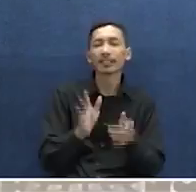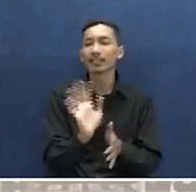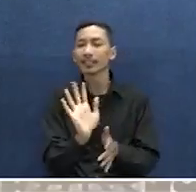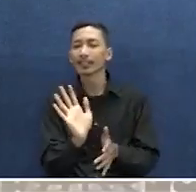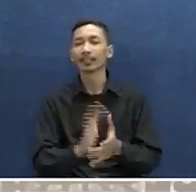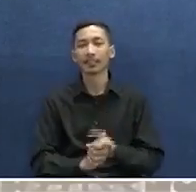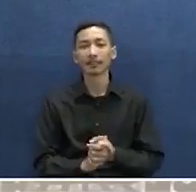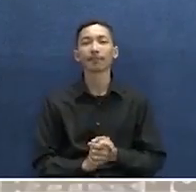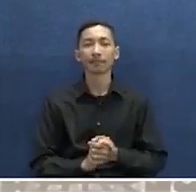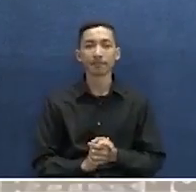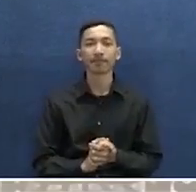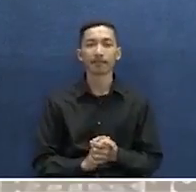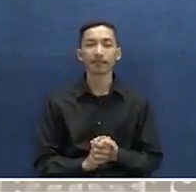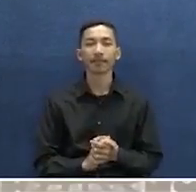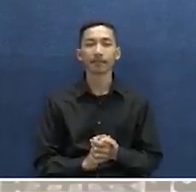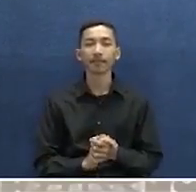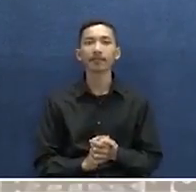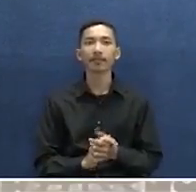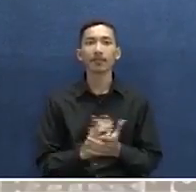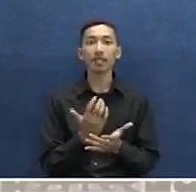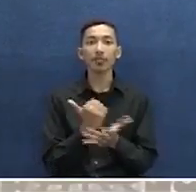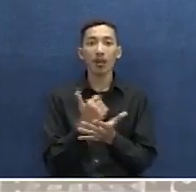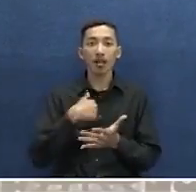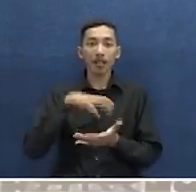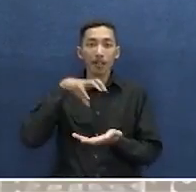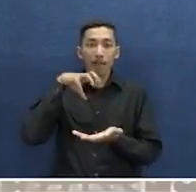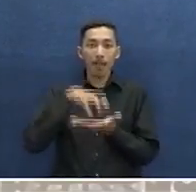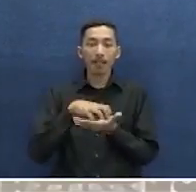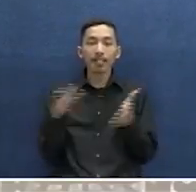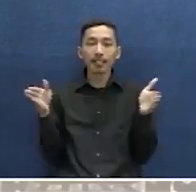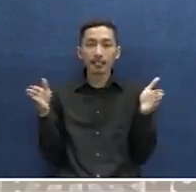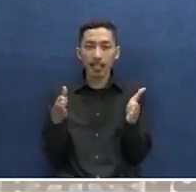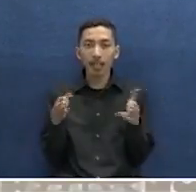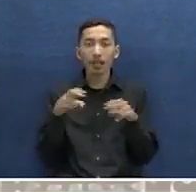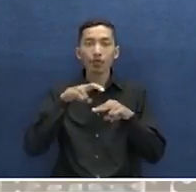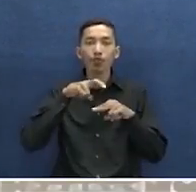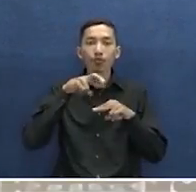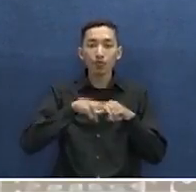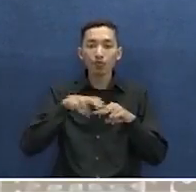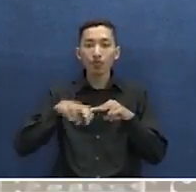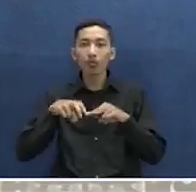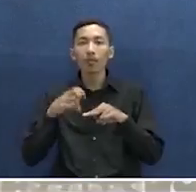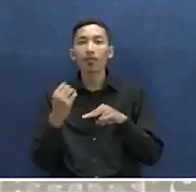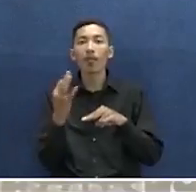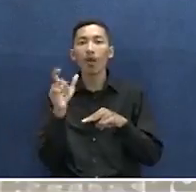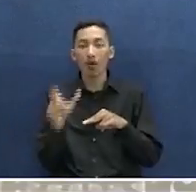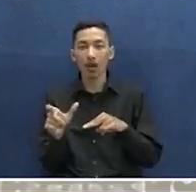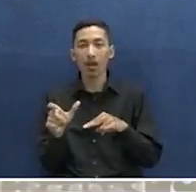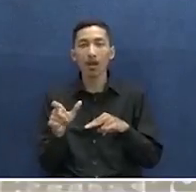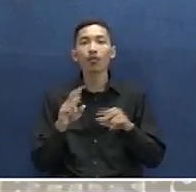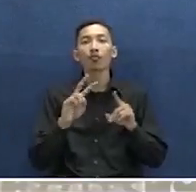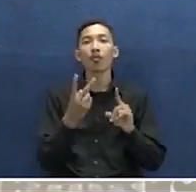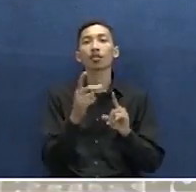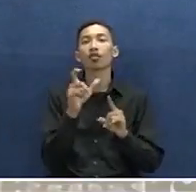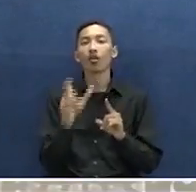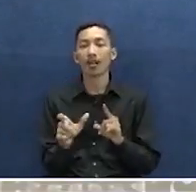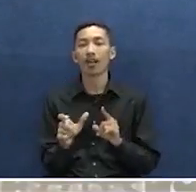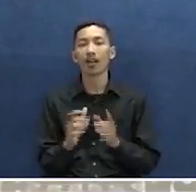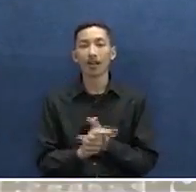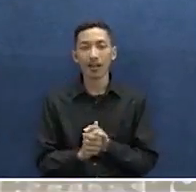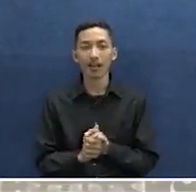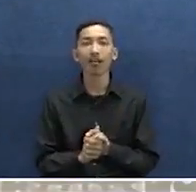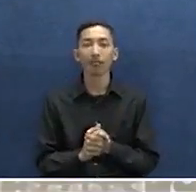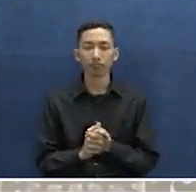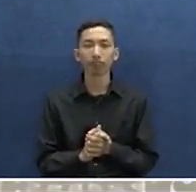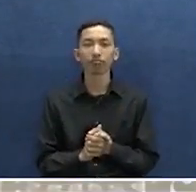kayak aku memang tempat yang kecil hot Koh Jadi mungkin orang duduk di dalam cuman bisa 12 orang tapi kita 70% pendapatannya semua